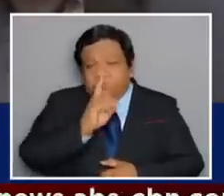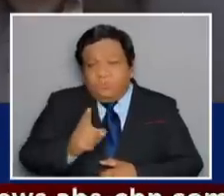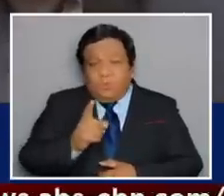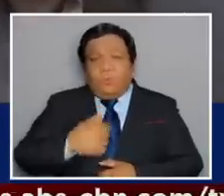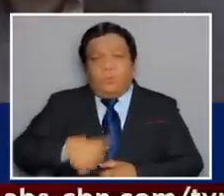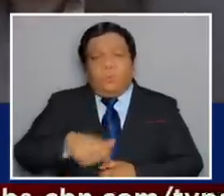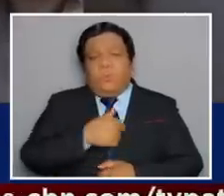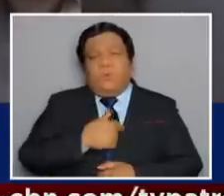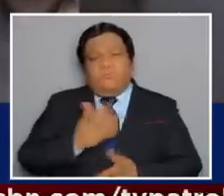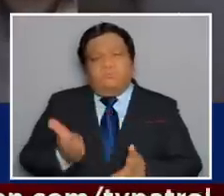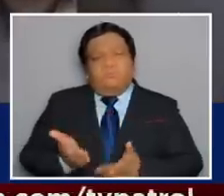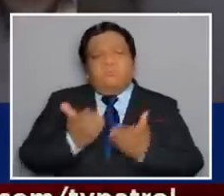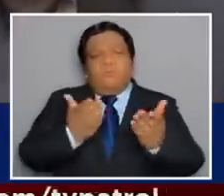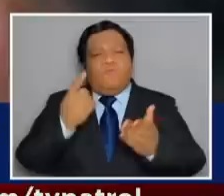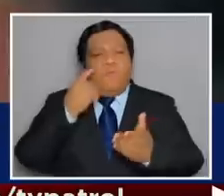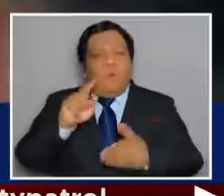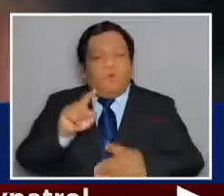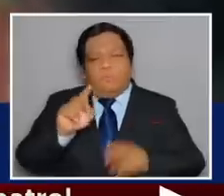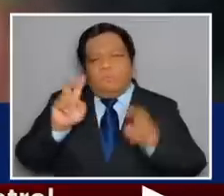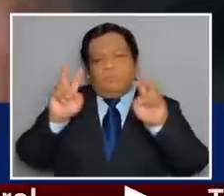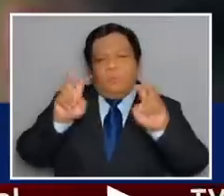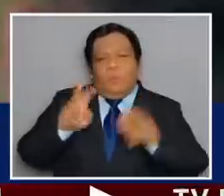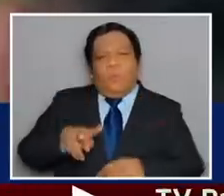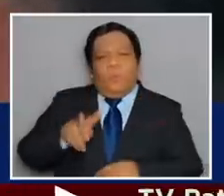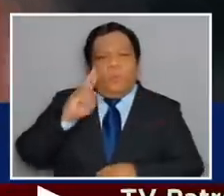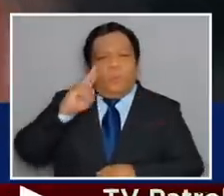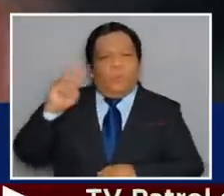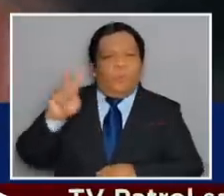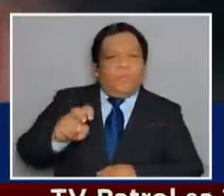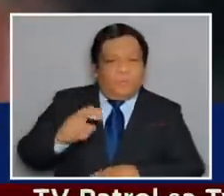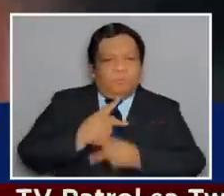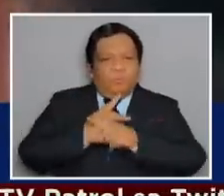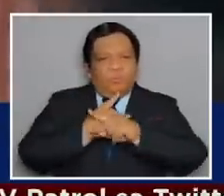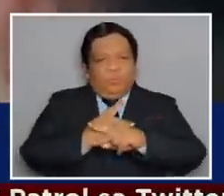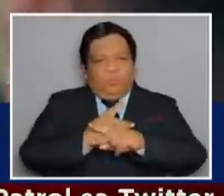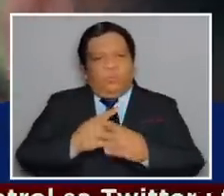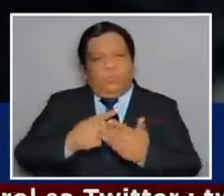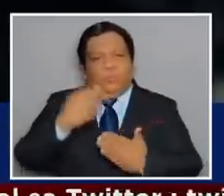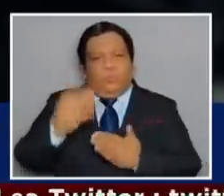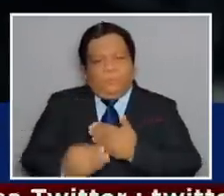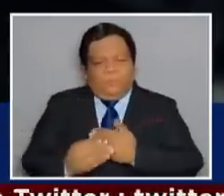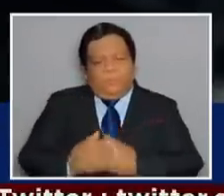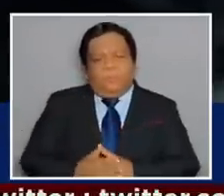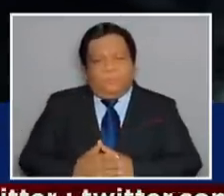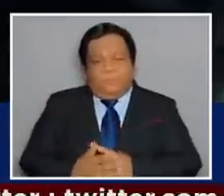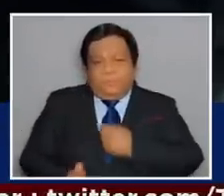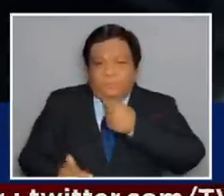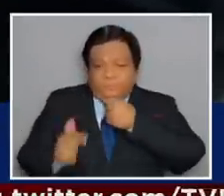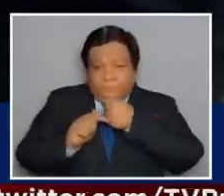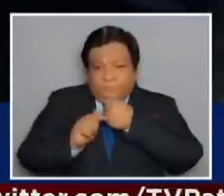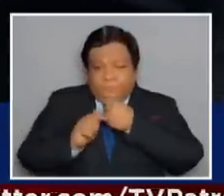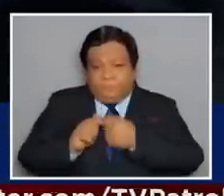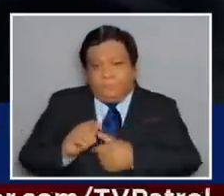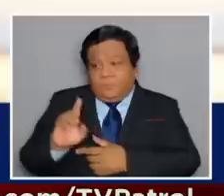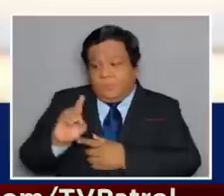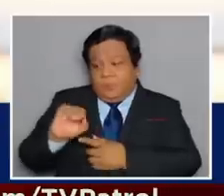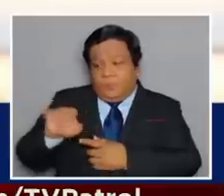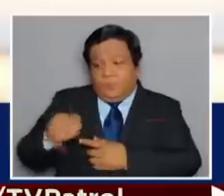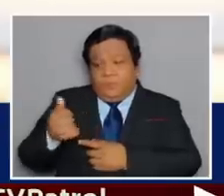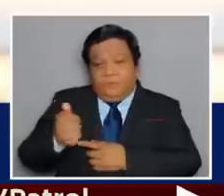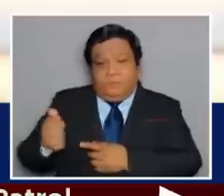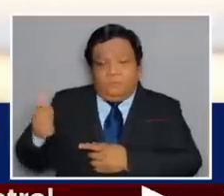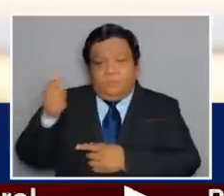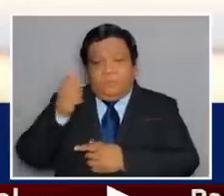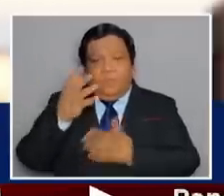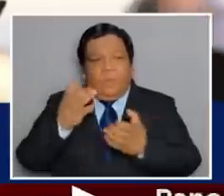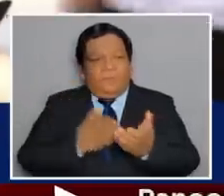i-recommend namin sila sa Witness Protection Program. Balak namang dalawin ni Remulla ang pamilya ni Lapid para masuri ang kanilang seguridad.